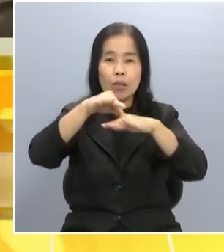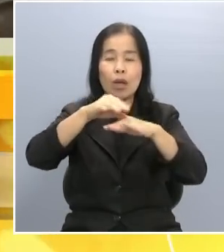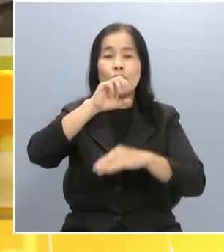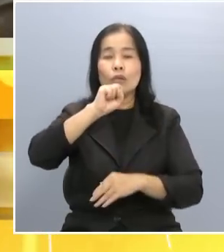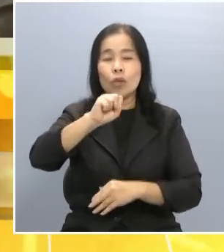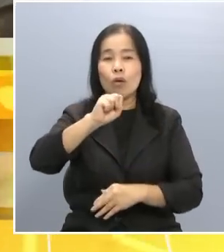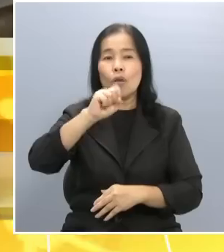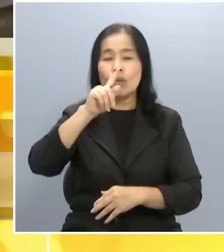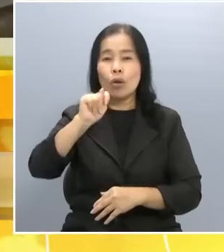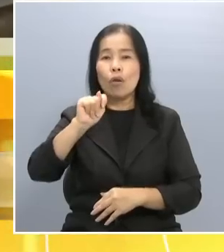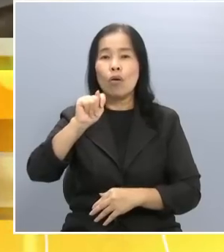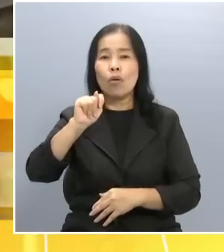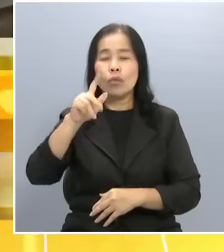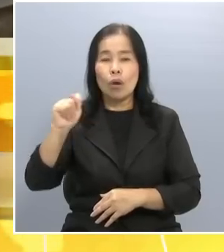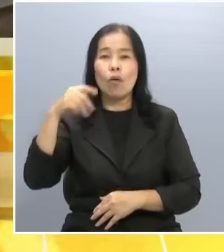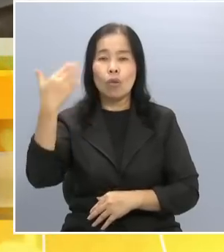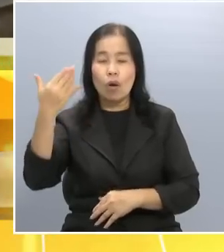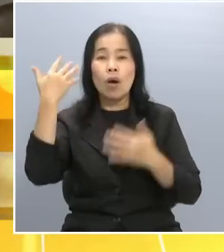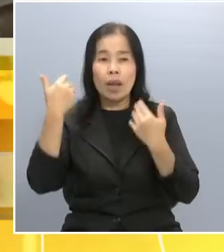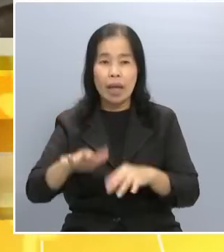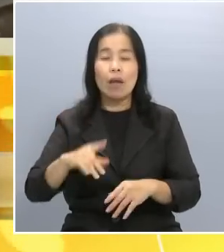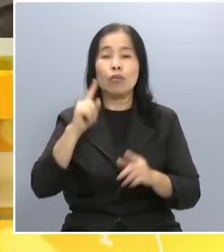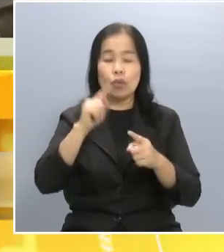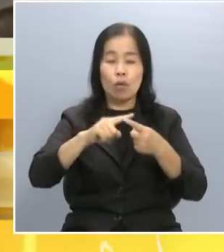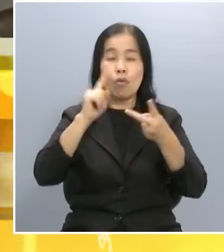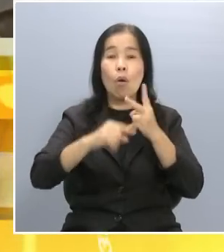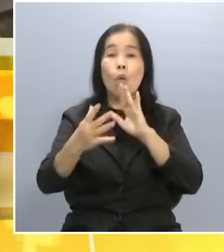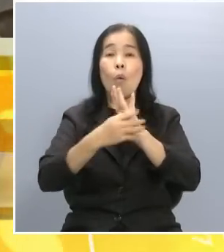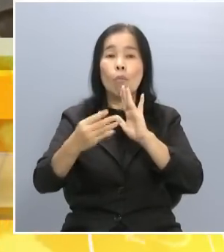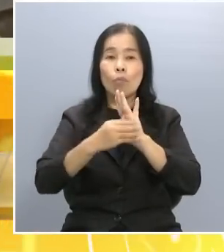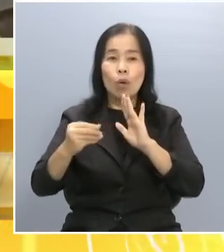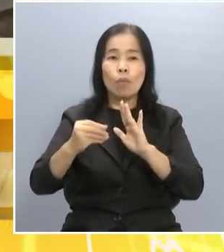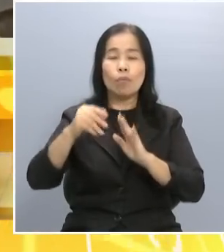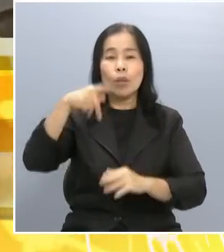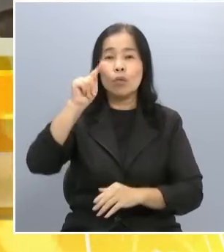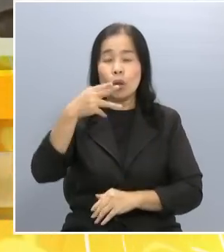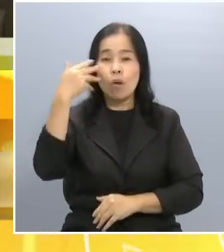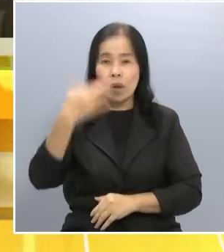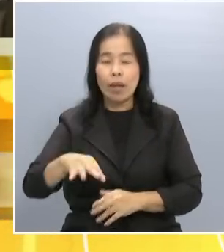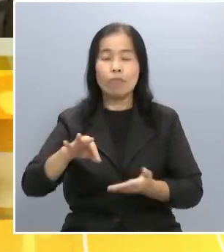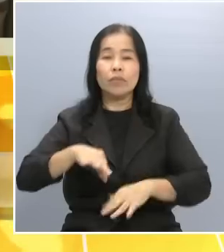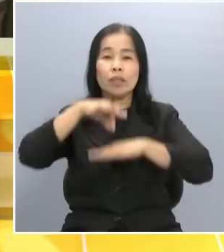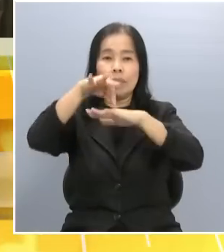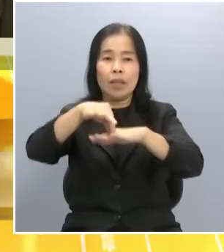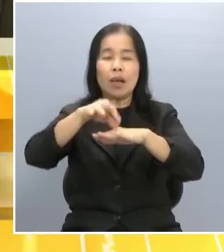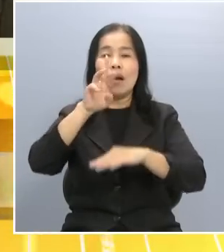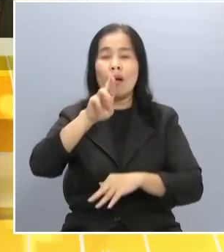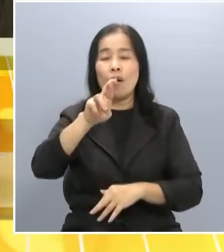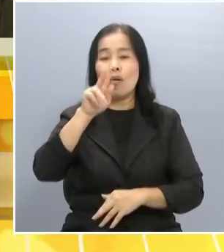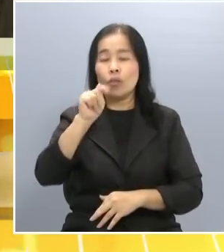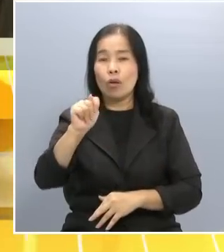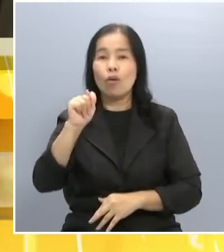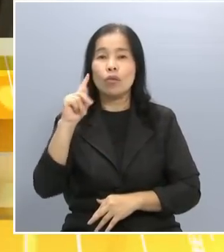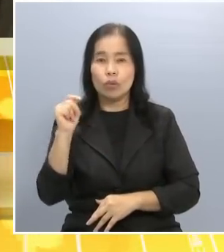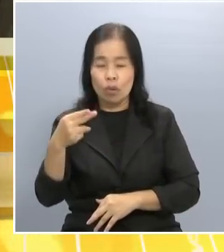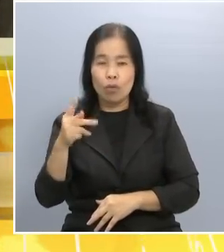ก่อนเมื่อผ่านการอบรมศจะได้ยศร้อยตำรวจตรีนะครับผมผมเรียนนะครับว่าไม่ใช่ขาด